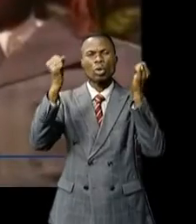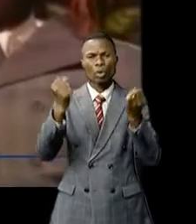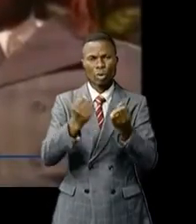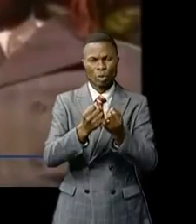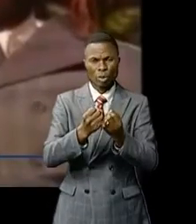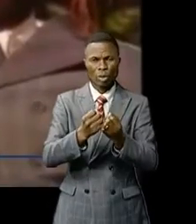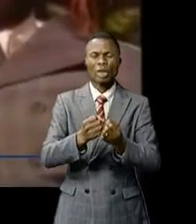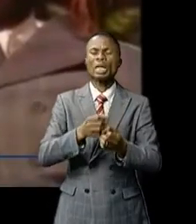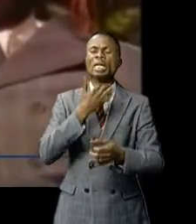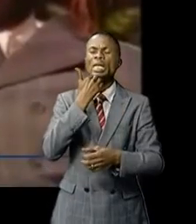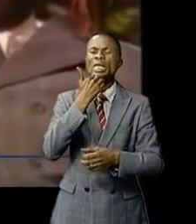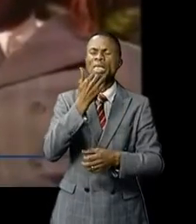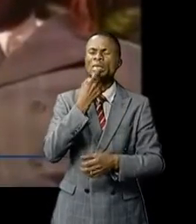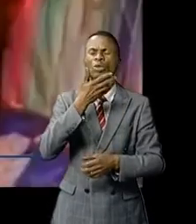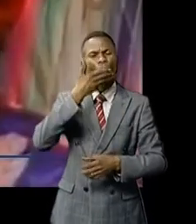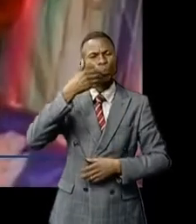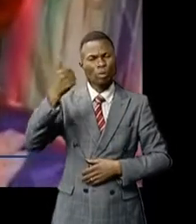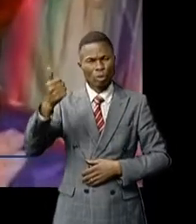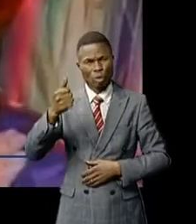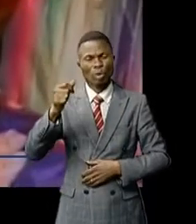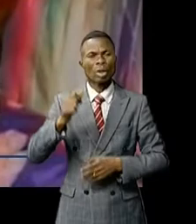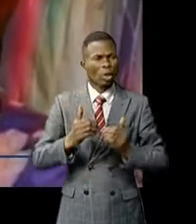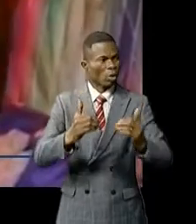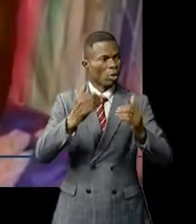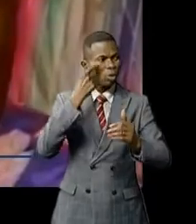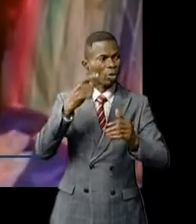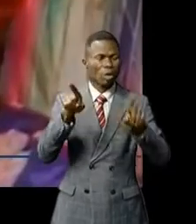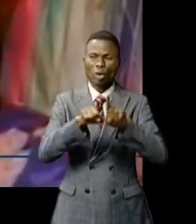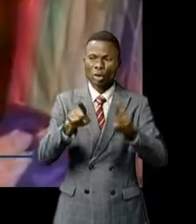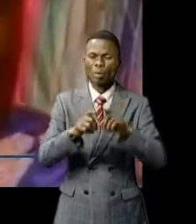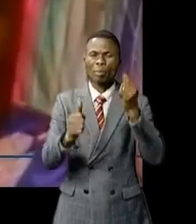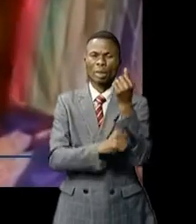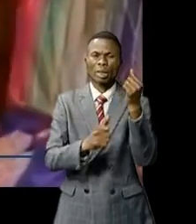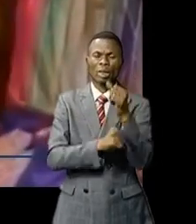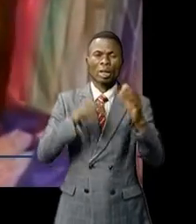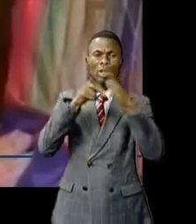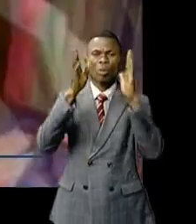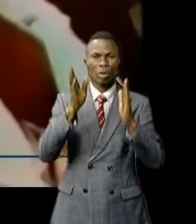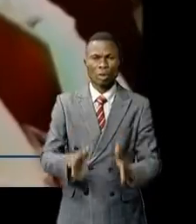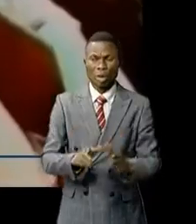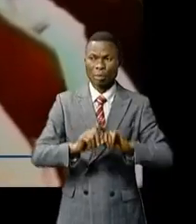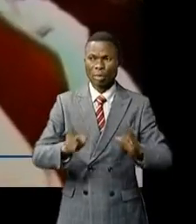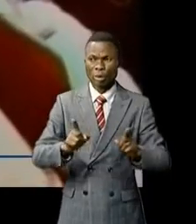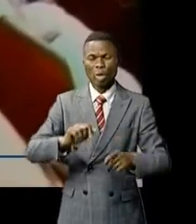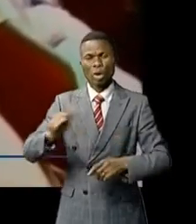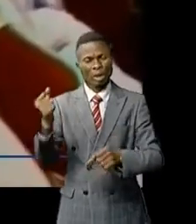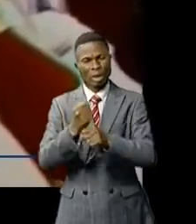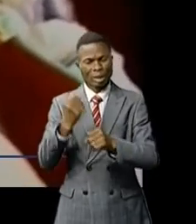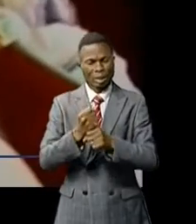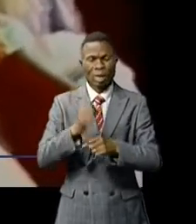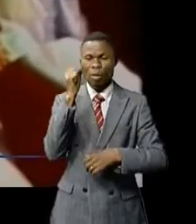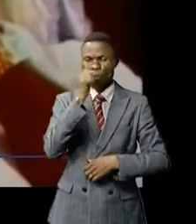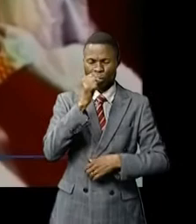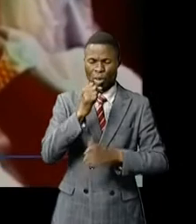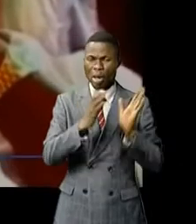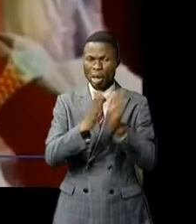riche répertoire, Franco Luambo Makiadi peut être considéré à juste titre comme un prophète car certaines de ses œuvres ont prédit ce